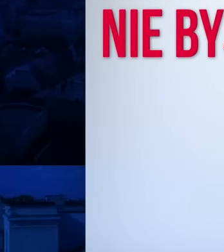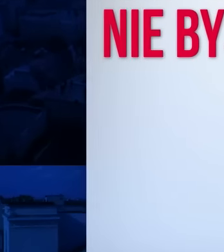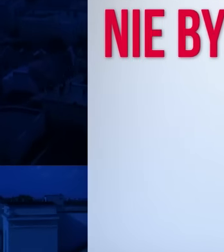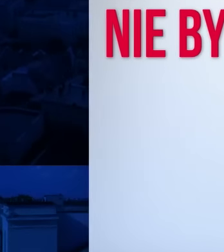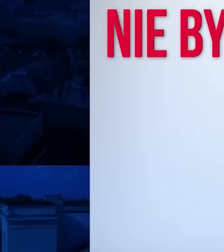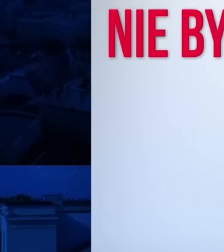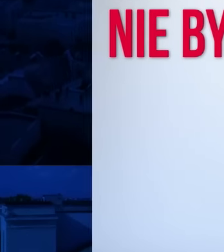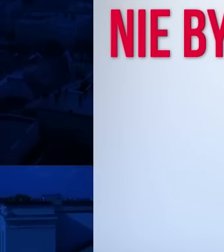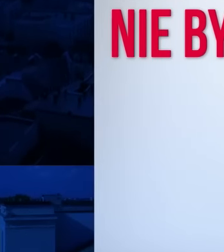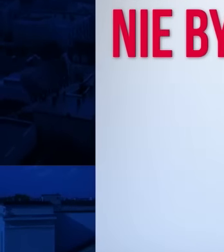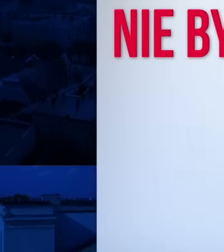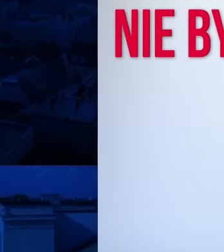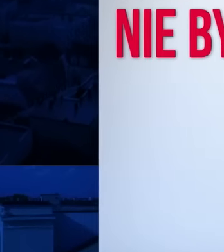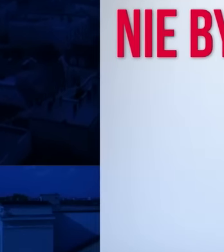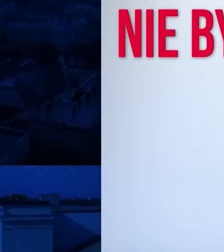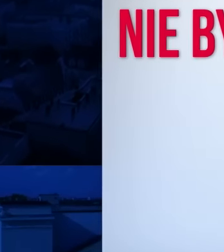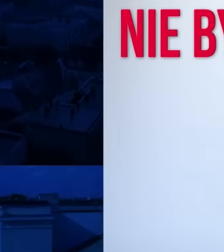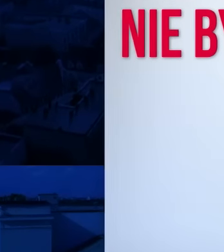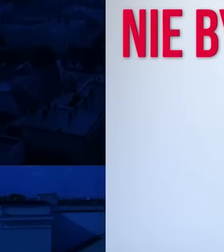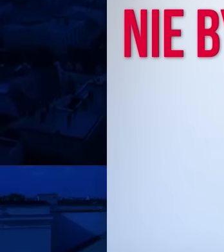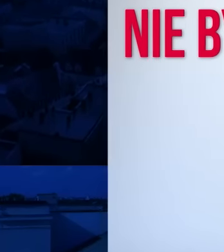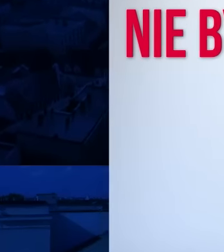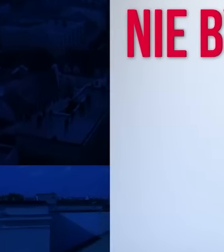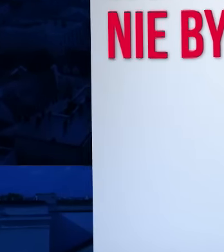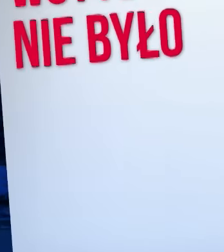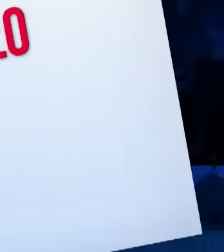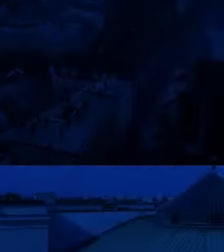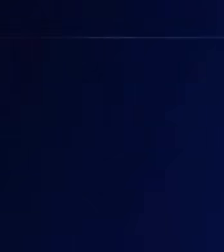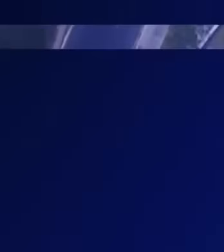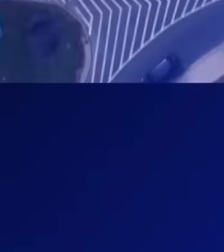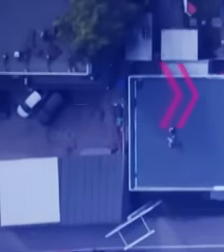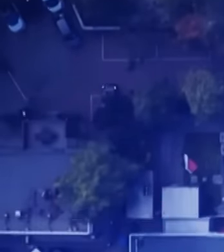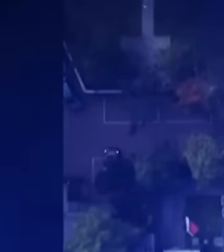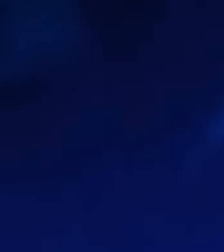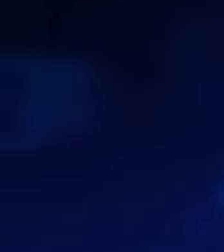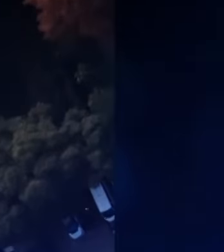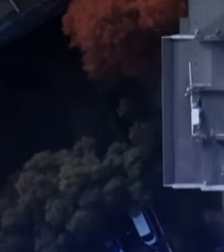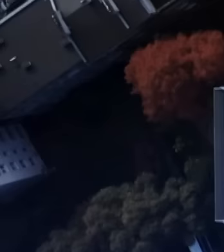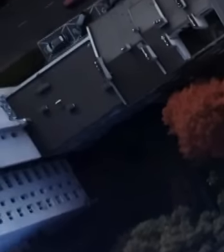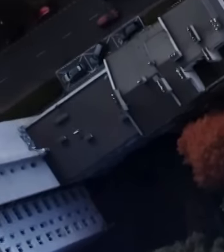Polska reprezentacja kończy turniej z jednym punktem i odpada z mistrzostw.